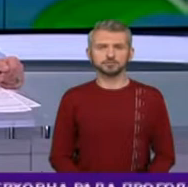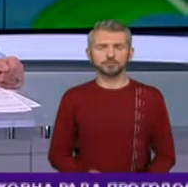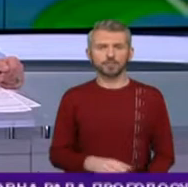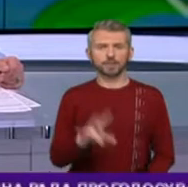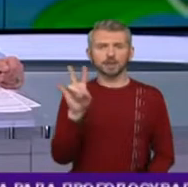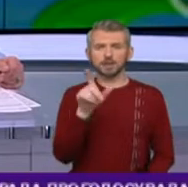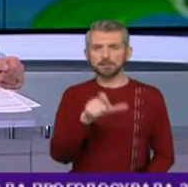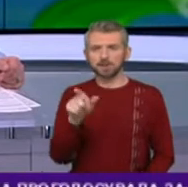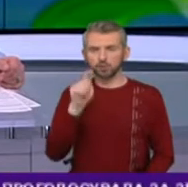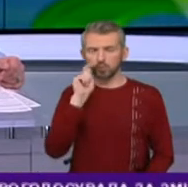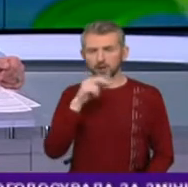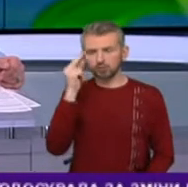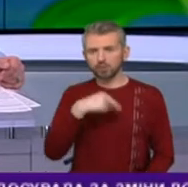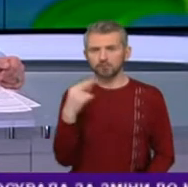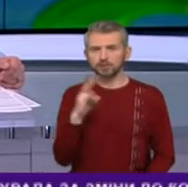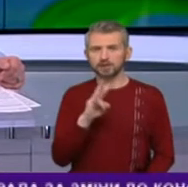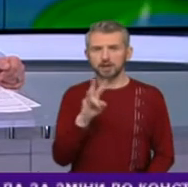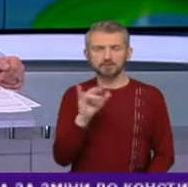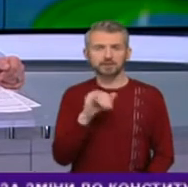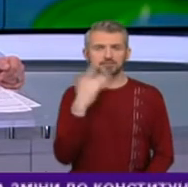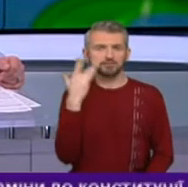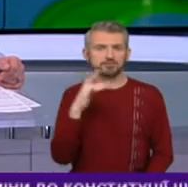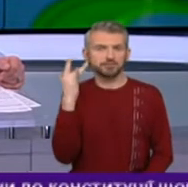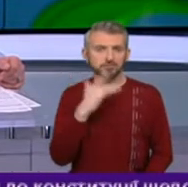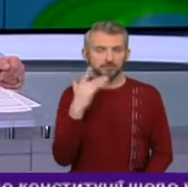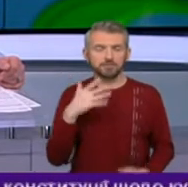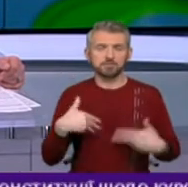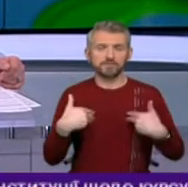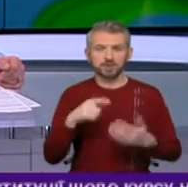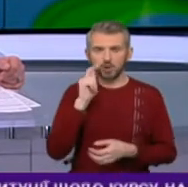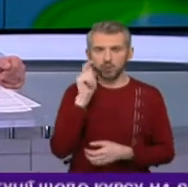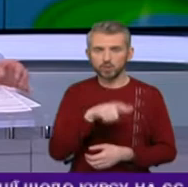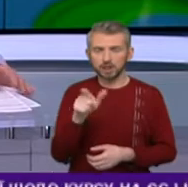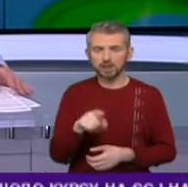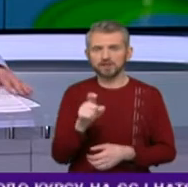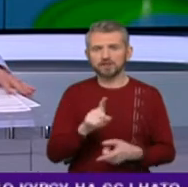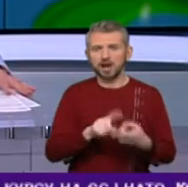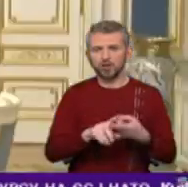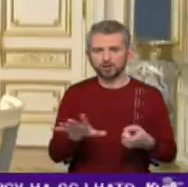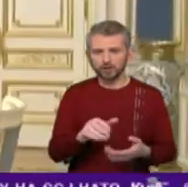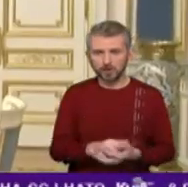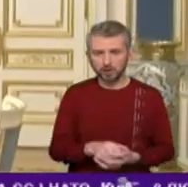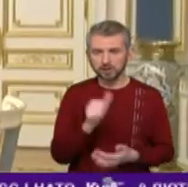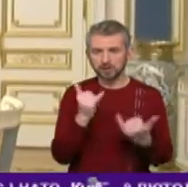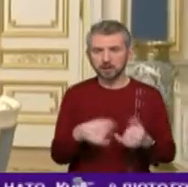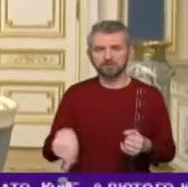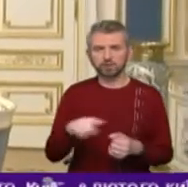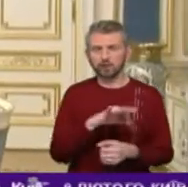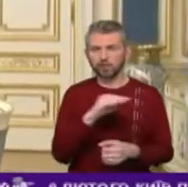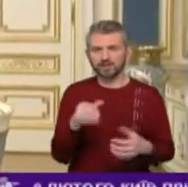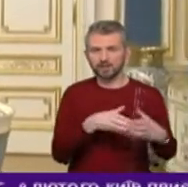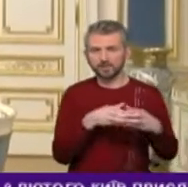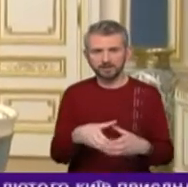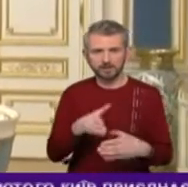Єпископи Української православної церкви зі Сполучених Штатів привітали українців з автокефалією. Зараз вони з офіційним